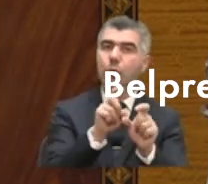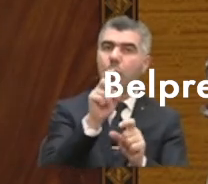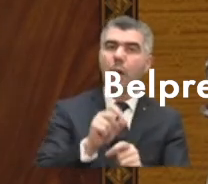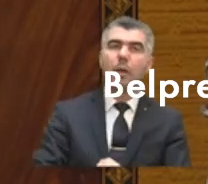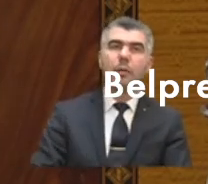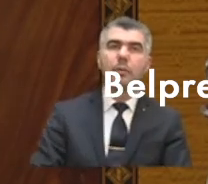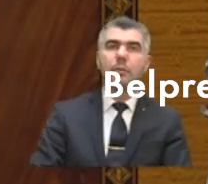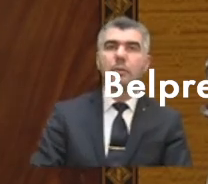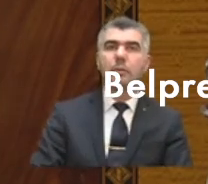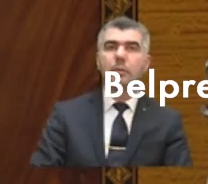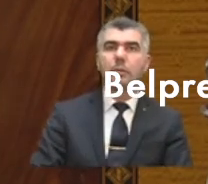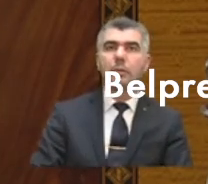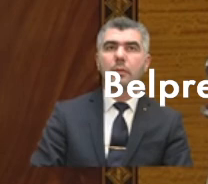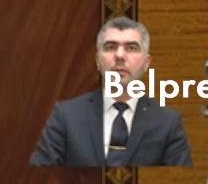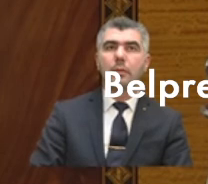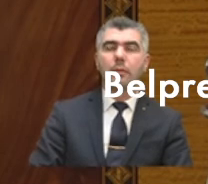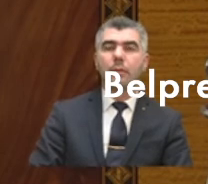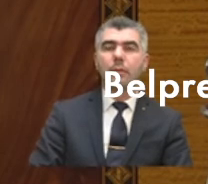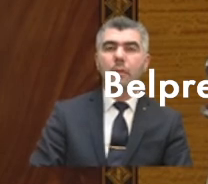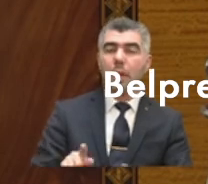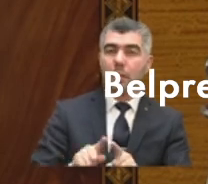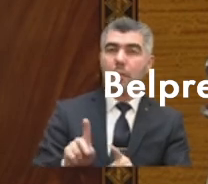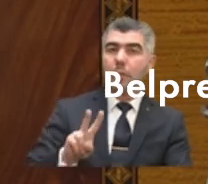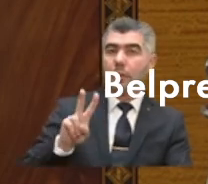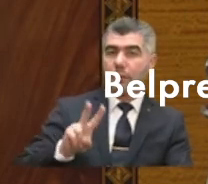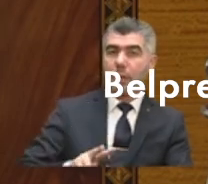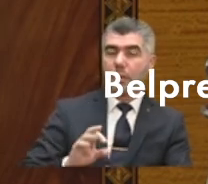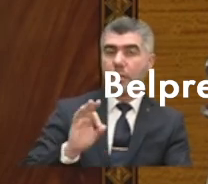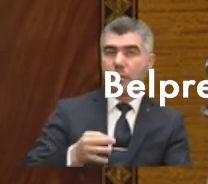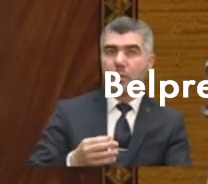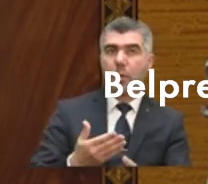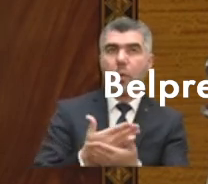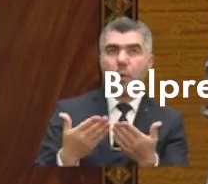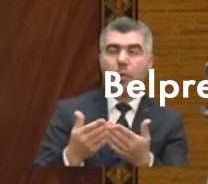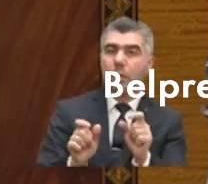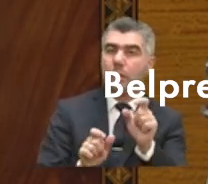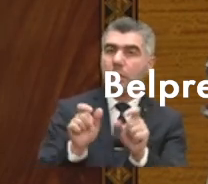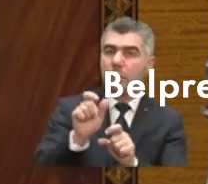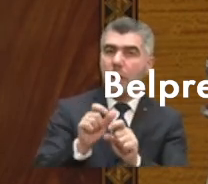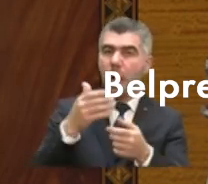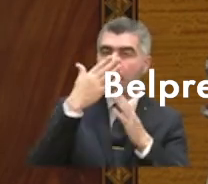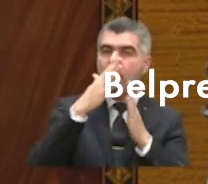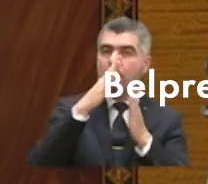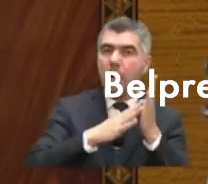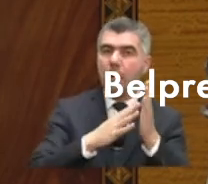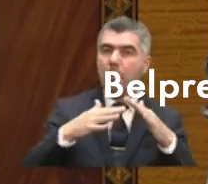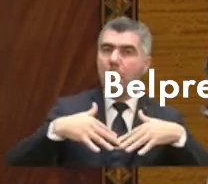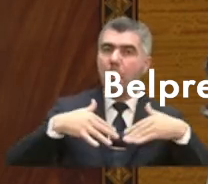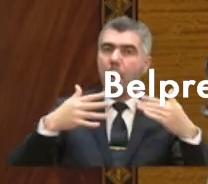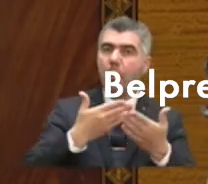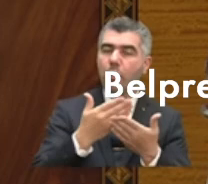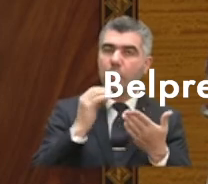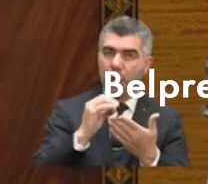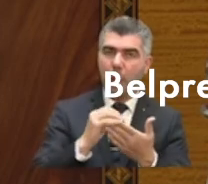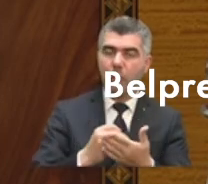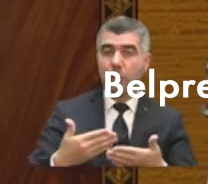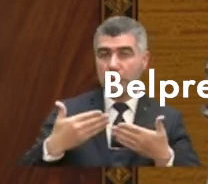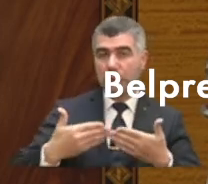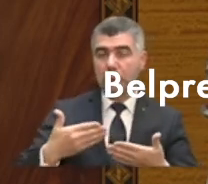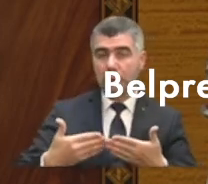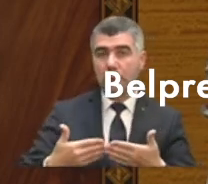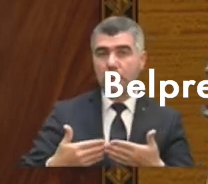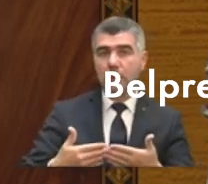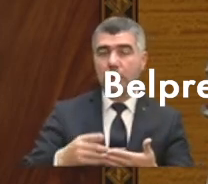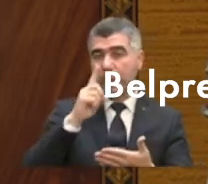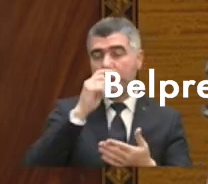هي في الواقع تؤكد على اهتمام السيدات والسادة النواب البرلمانيين بما يقع في بلادنا،